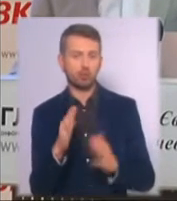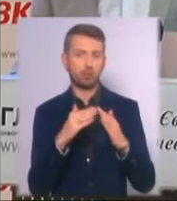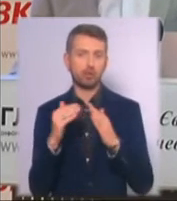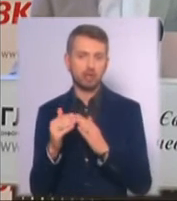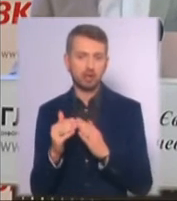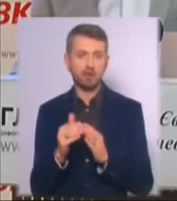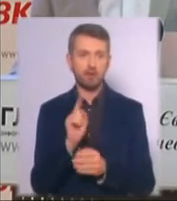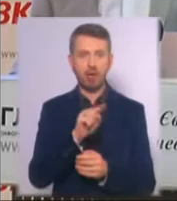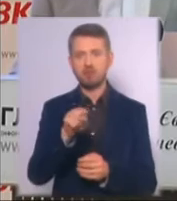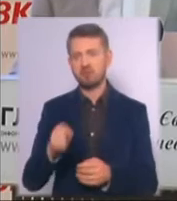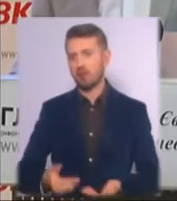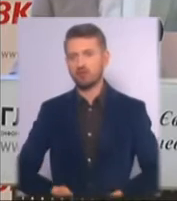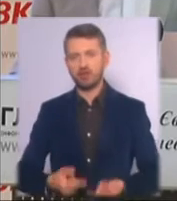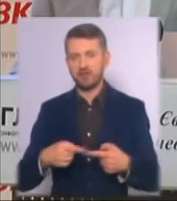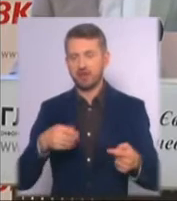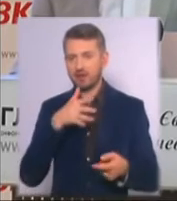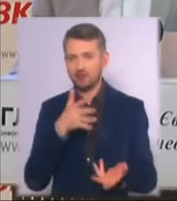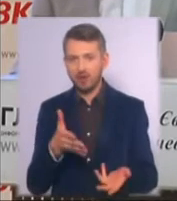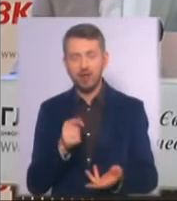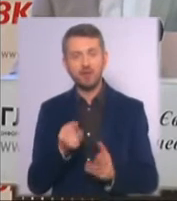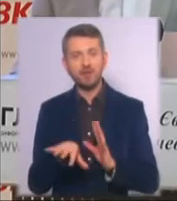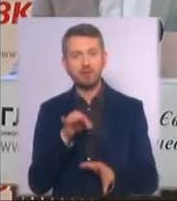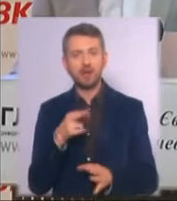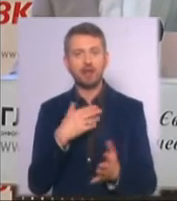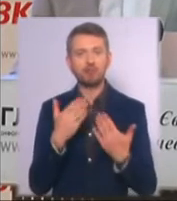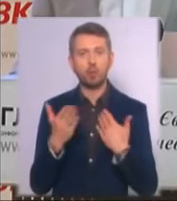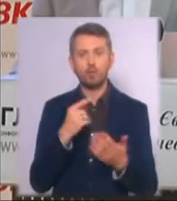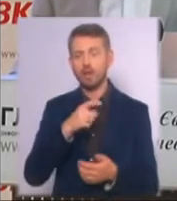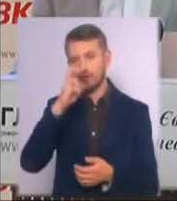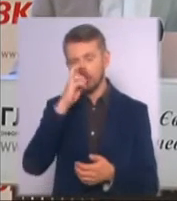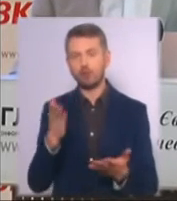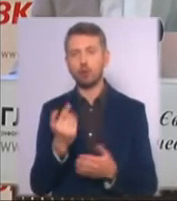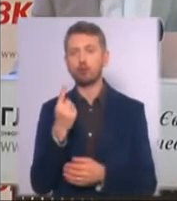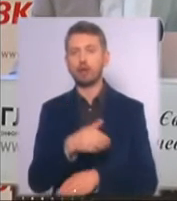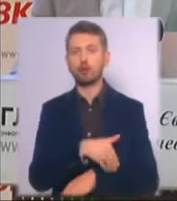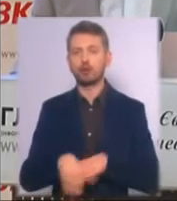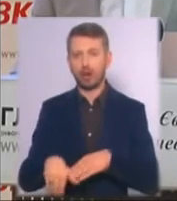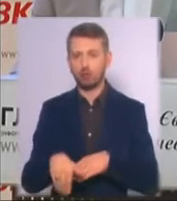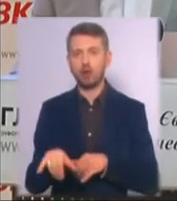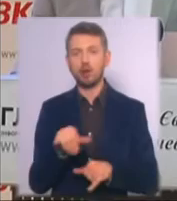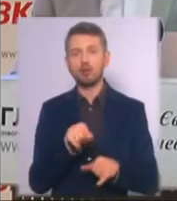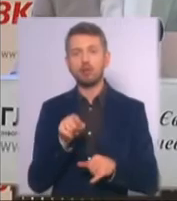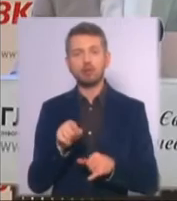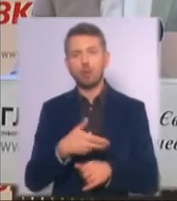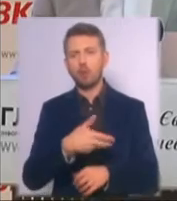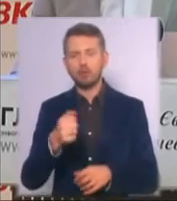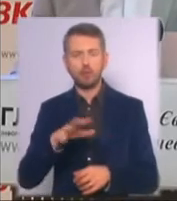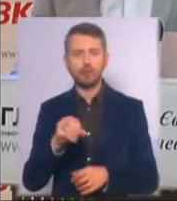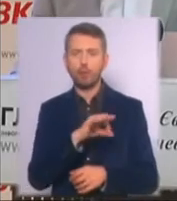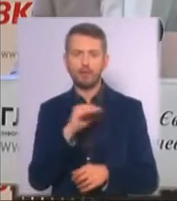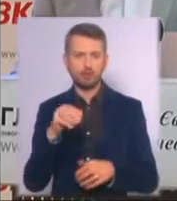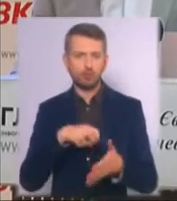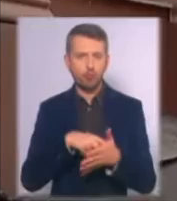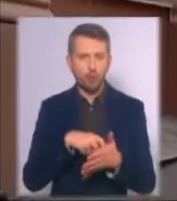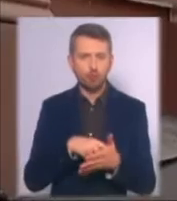в кожному з них в різні періоди, але ви вибираєте для спілкування з державою якусь одну адресу, куди до вас приходять вся там офіційна кореспонденція,